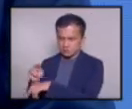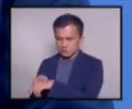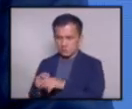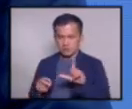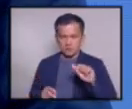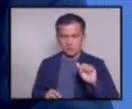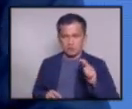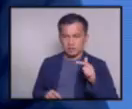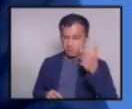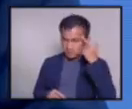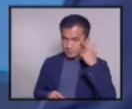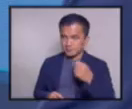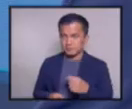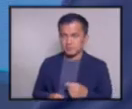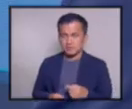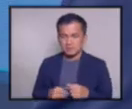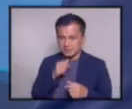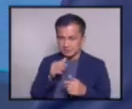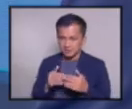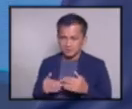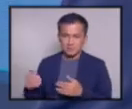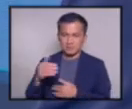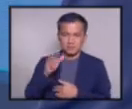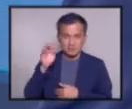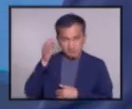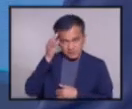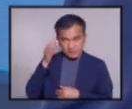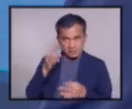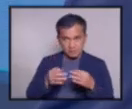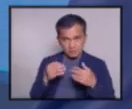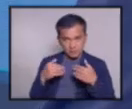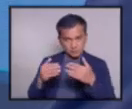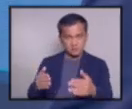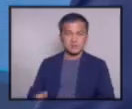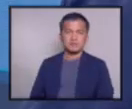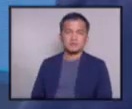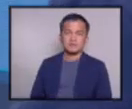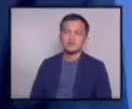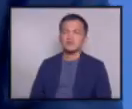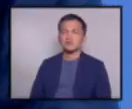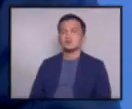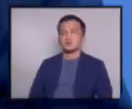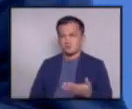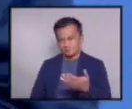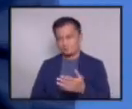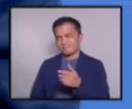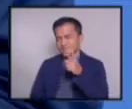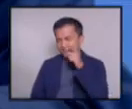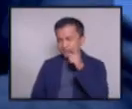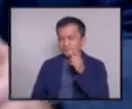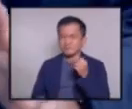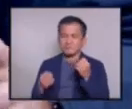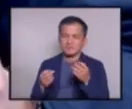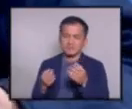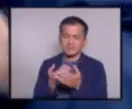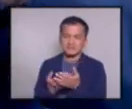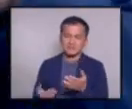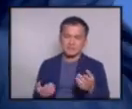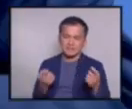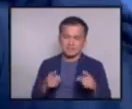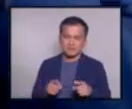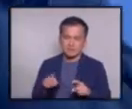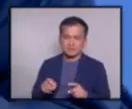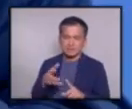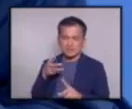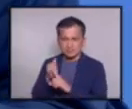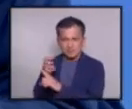government officials. Hindi ba yun ma-overtake ng federalism kung matuloy yun? Naku, so Luchi, it's not dead in the water. There are so many things happening that we have to attack